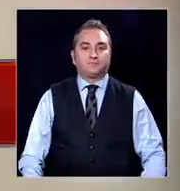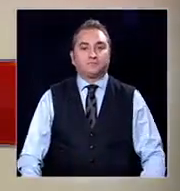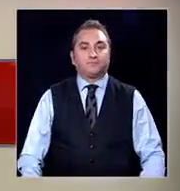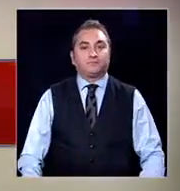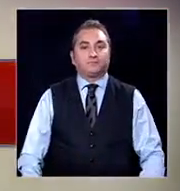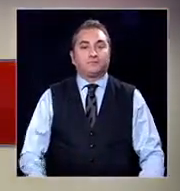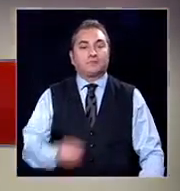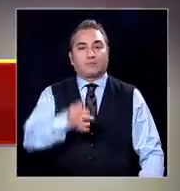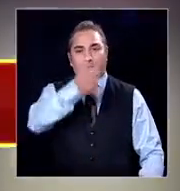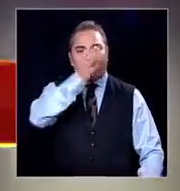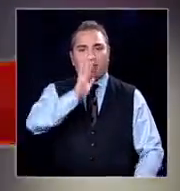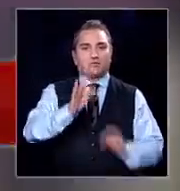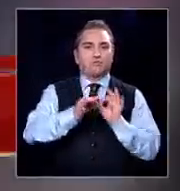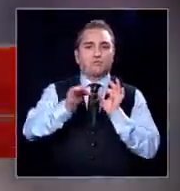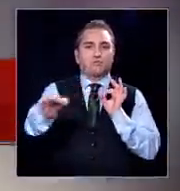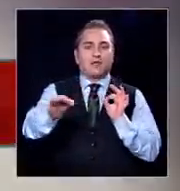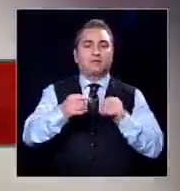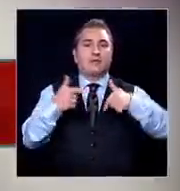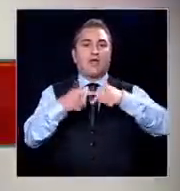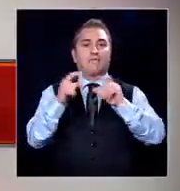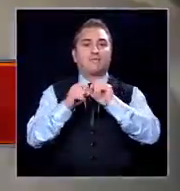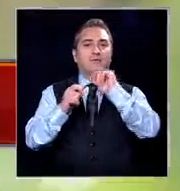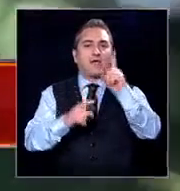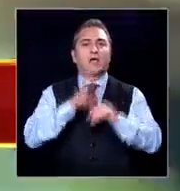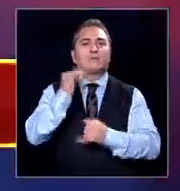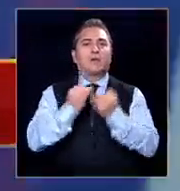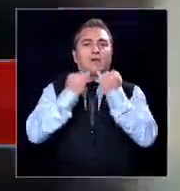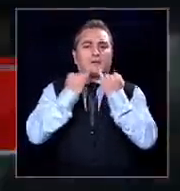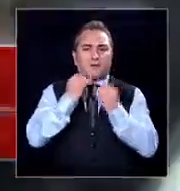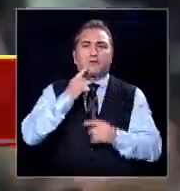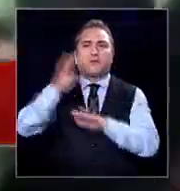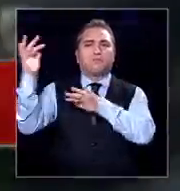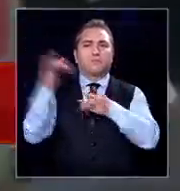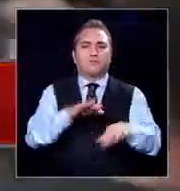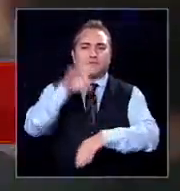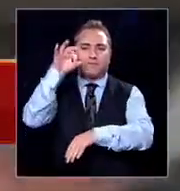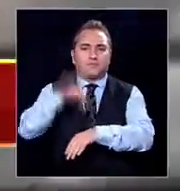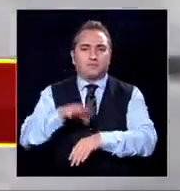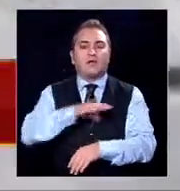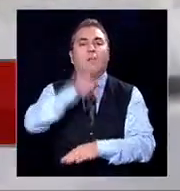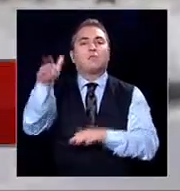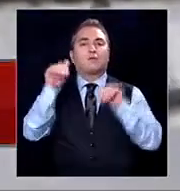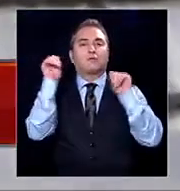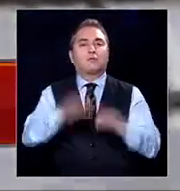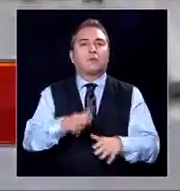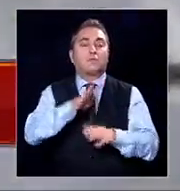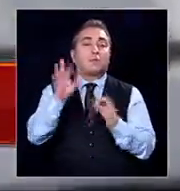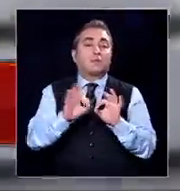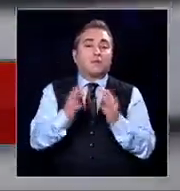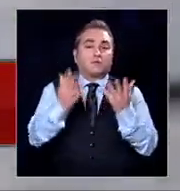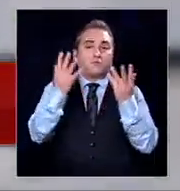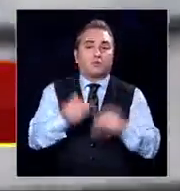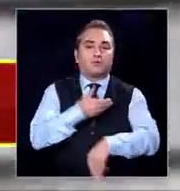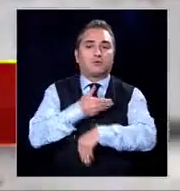Aslında 500 metre mesafedeki FBI ıslık çalsalar dakikasında oraya ajan yağardı. Ama nasıl olduysa